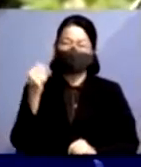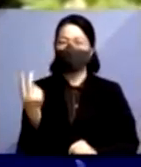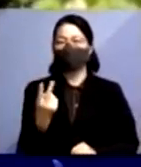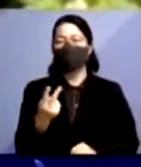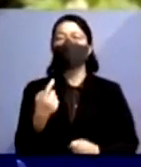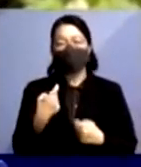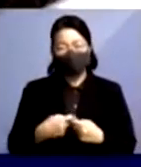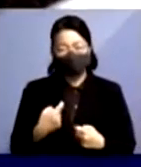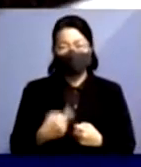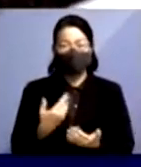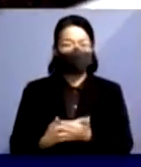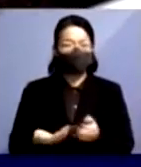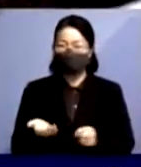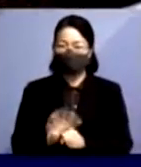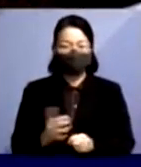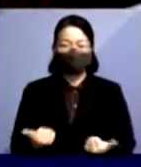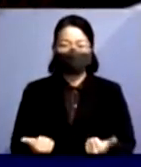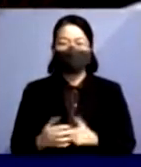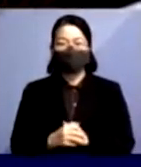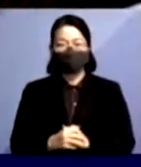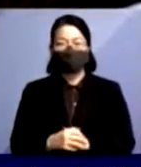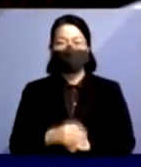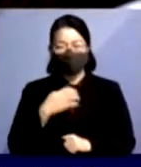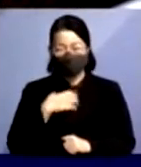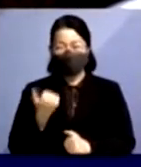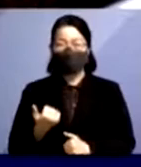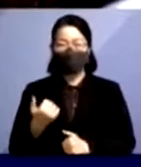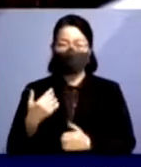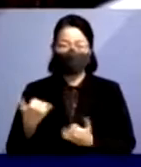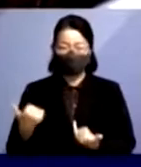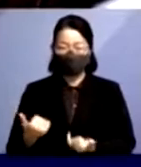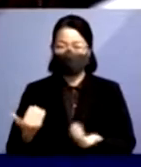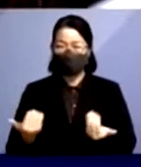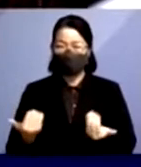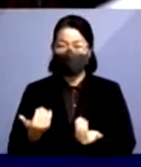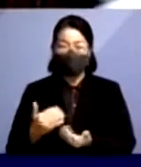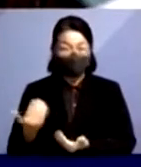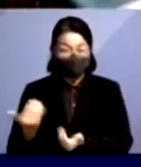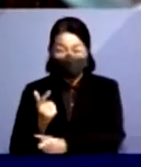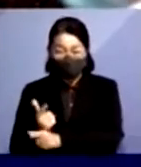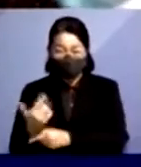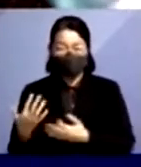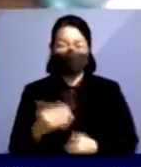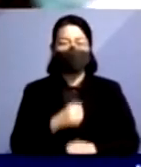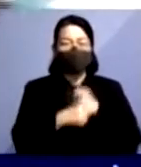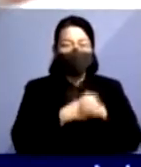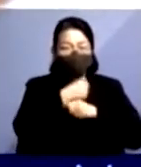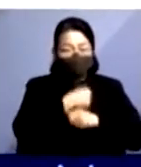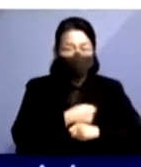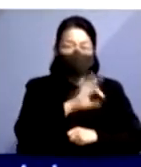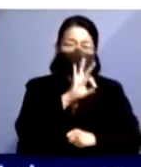ใจด้วยเหมือนกันนะคะทำให้ขาดรายได้แล้วก็มีภาระต้องดูแลผู้สูงอายุ90ปีอีก1คนเหลือตนเ